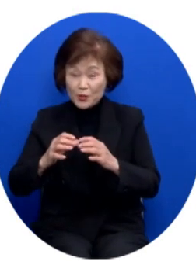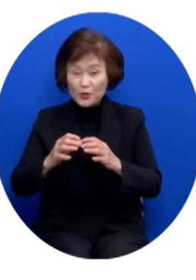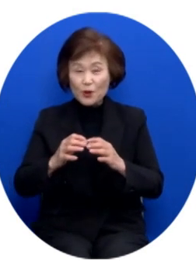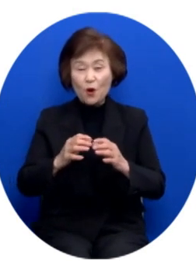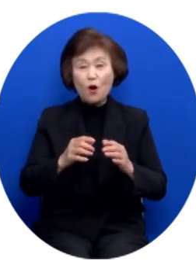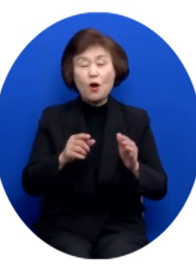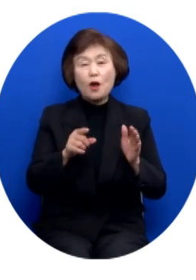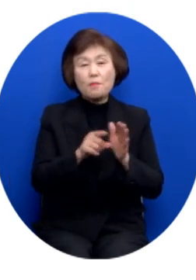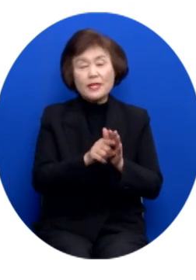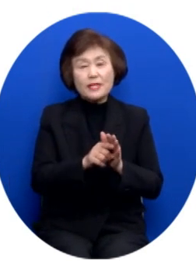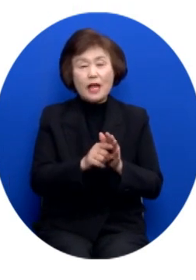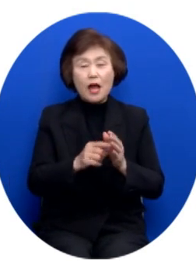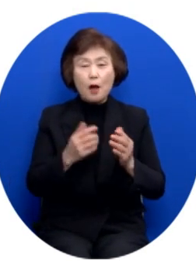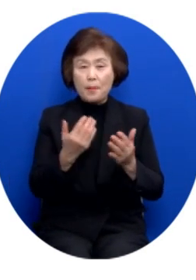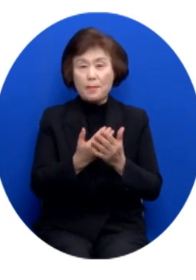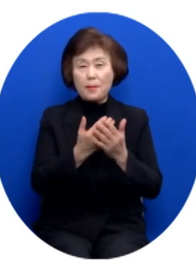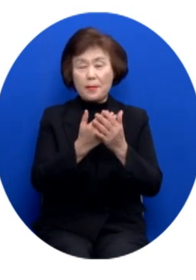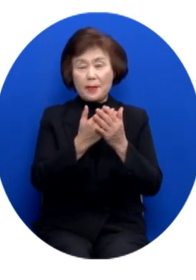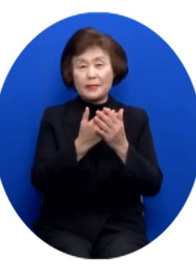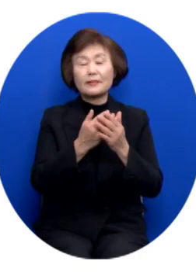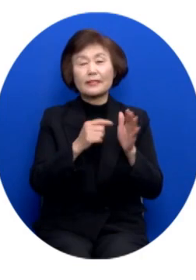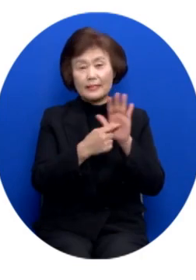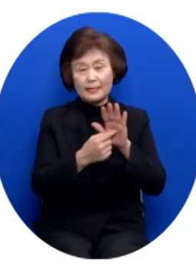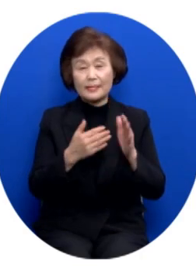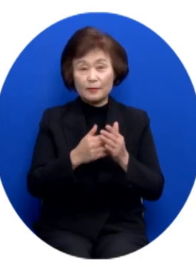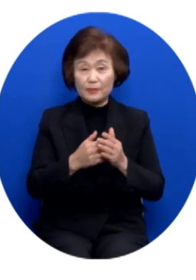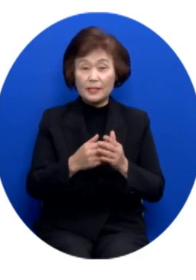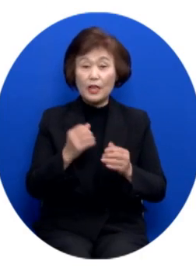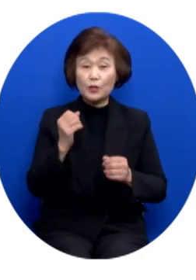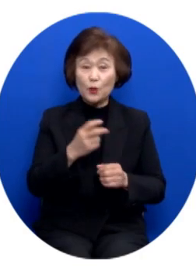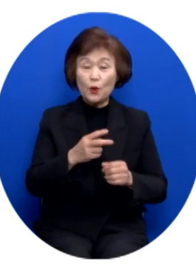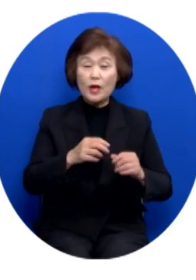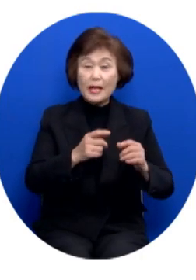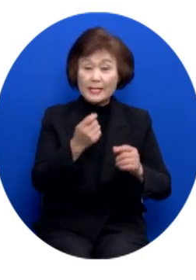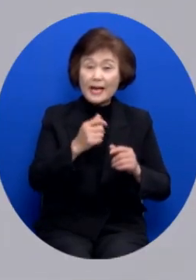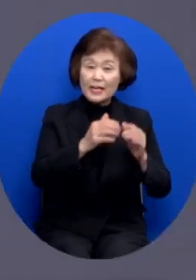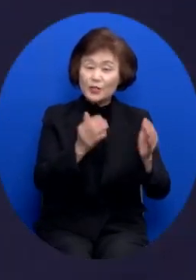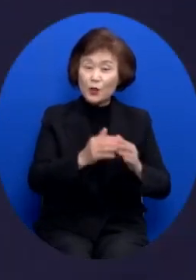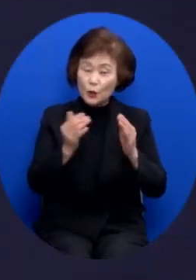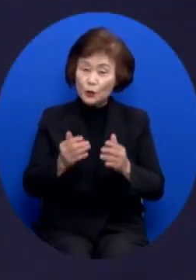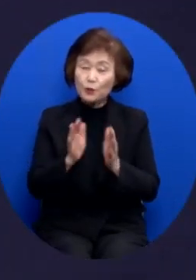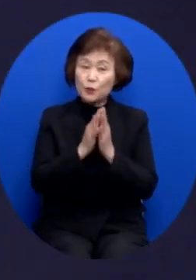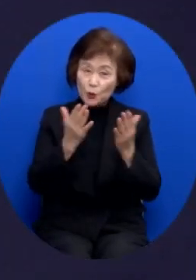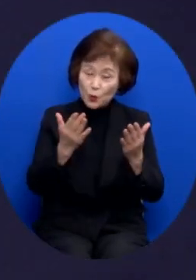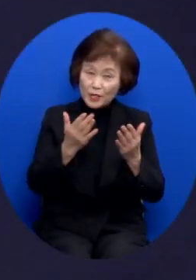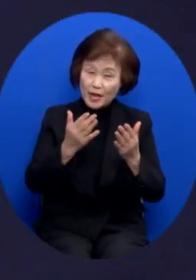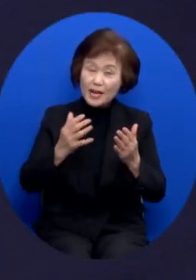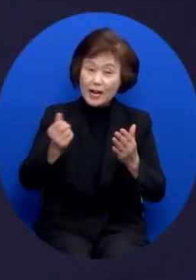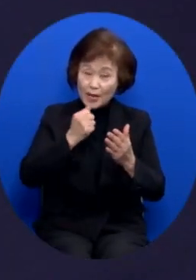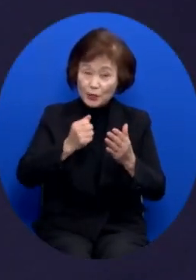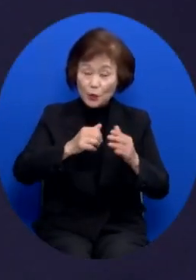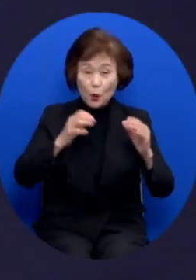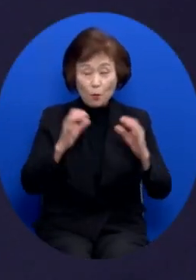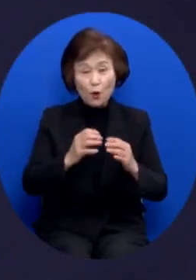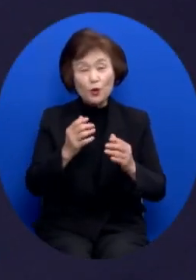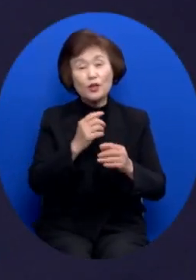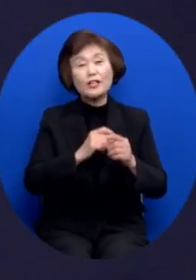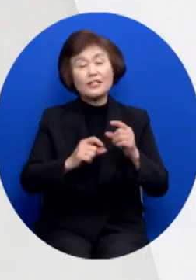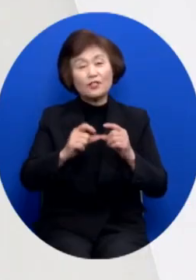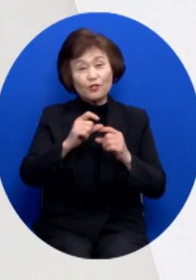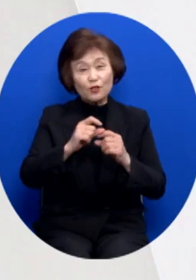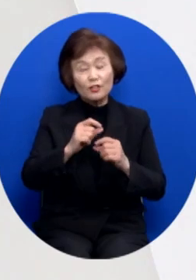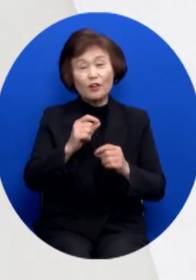위한 교재나 유인물을 정기적으로 제공할 때 교회가 더욱 성장하는 것으로 조사됐습니다 대한예수 기장로 백석총회는